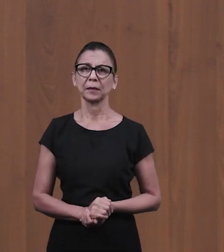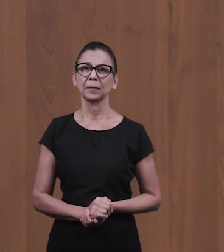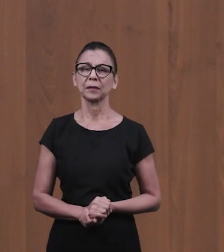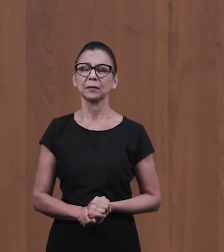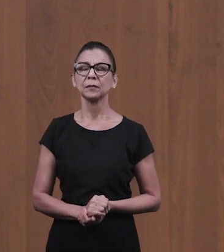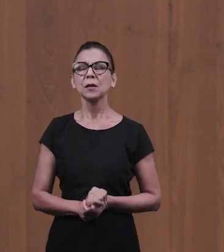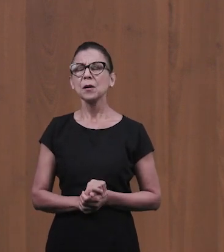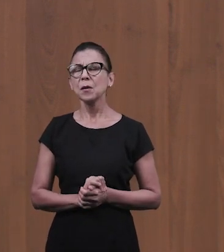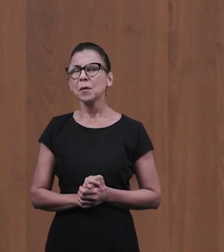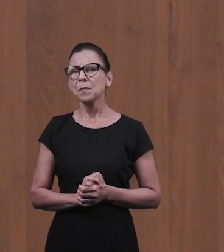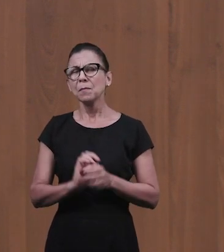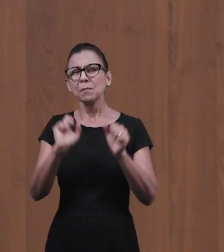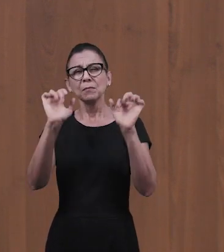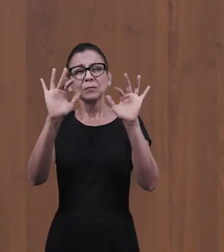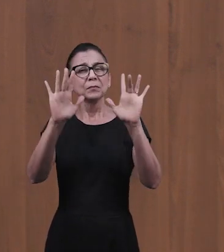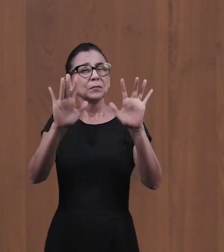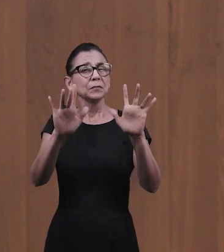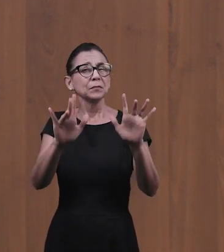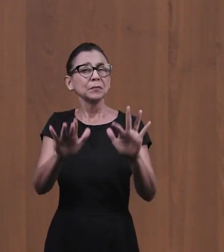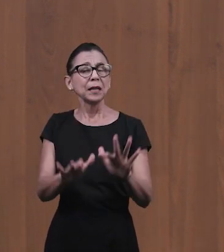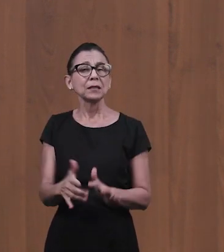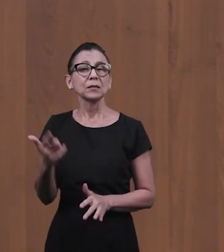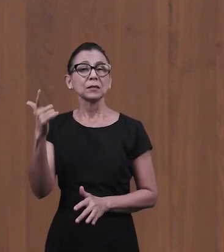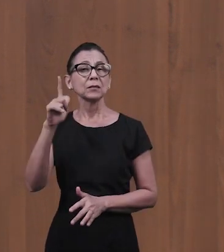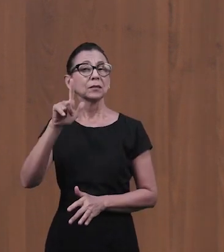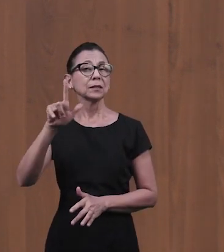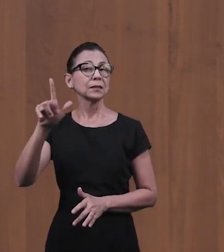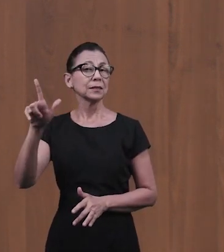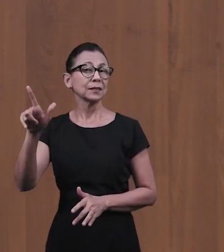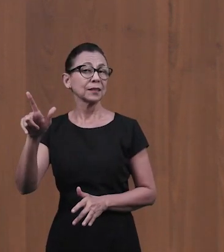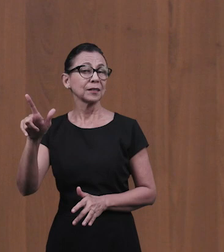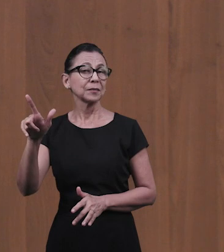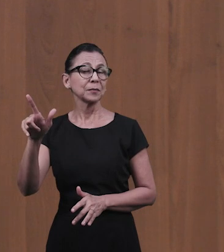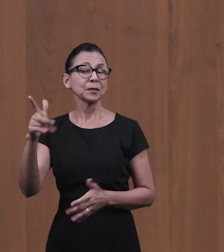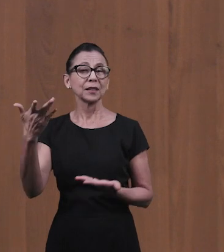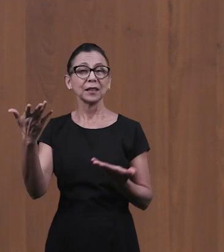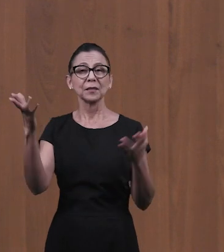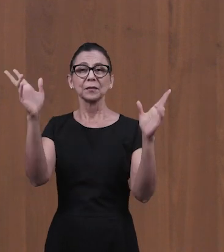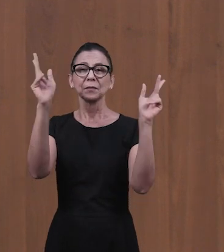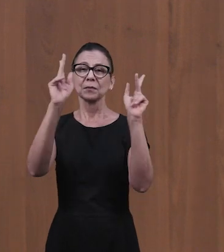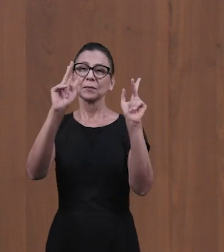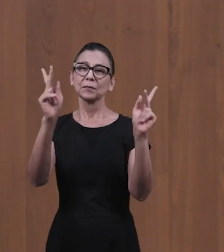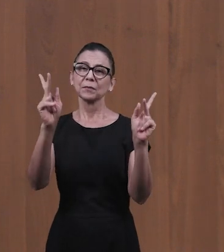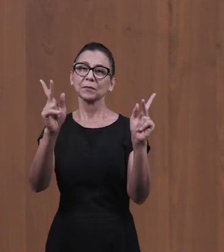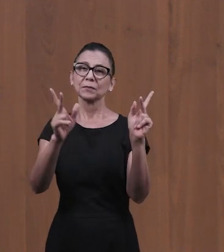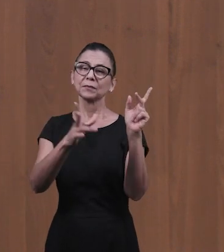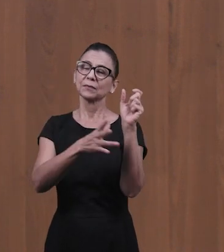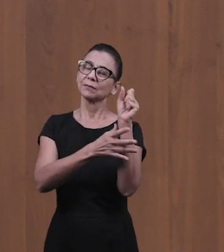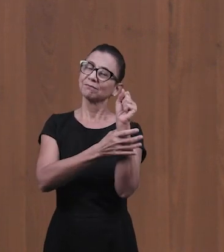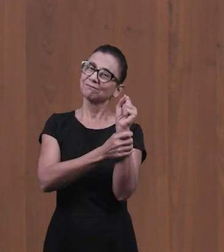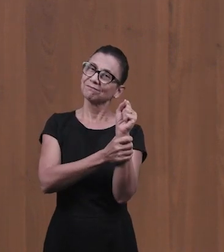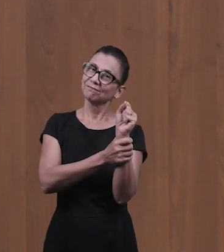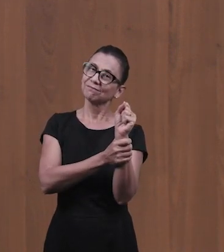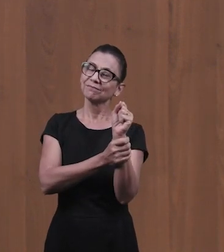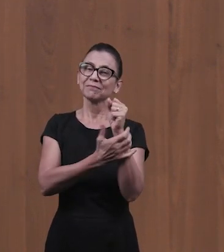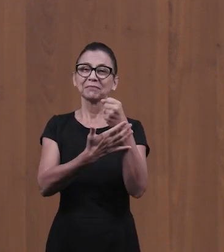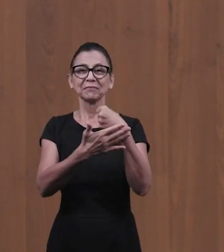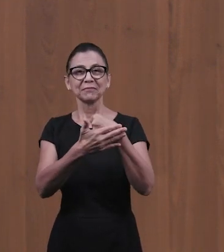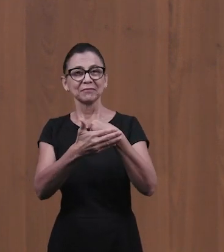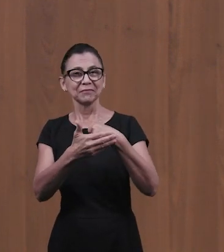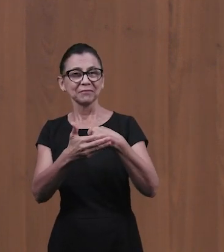richesses nous avons du fait d'avoir Jésus avec nous. Il nous donne la paix, l'assurance,